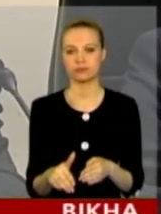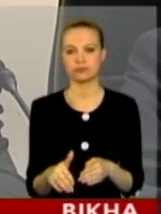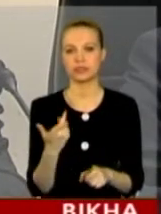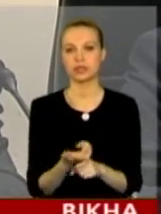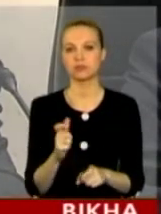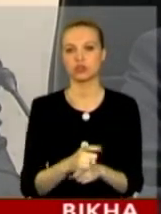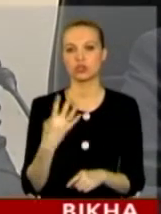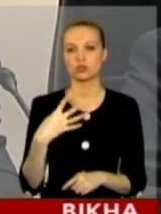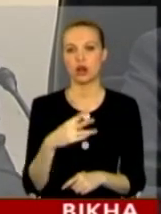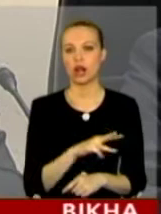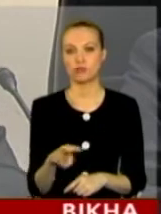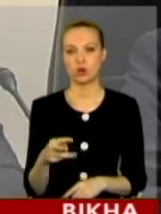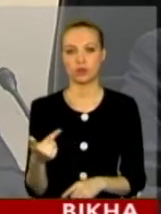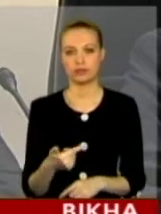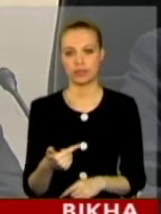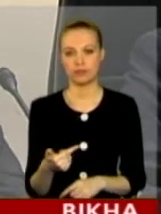більше 40 мільйонів